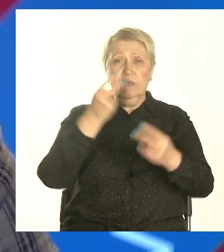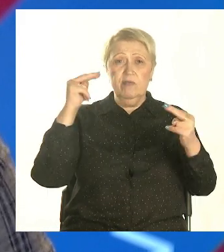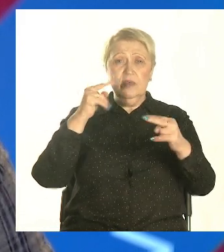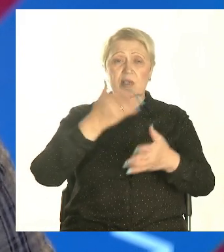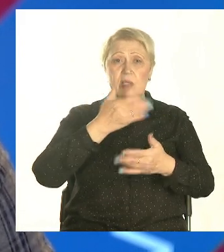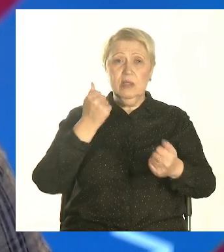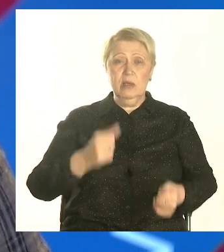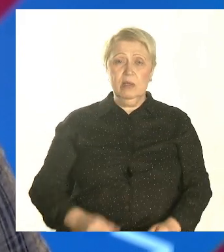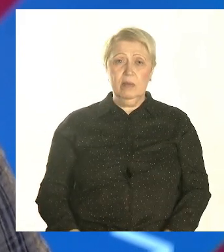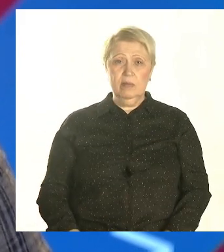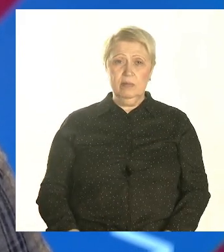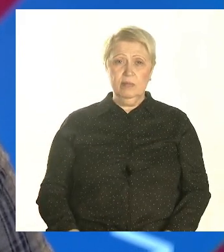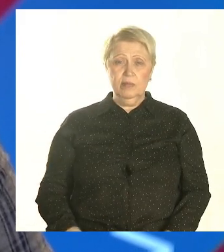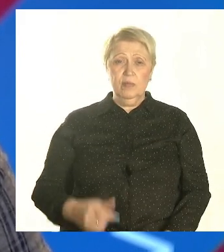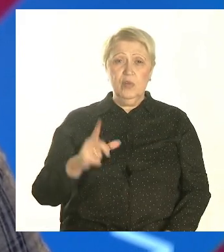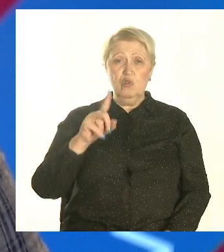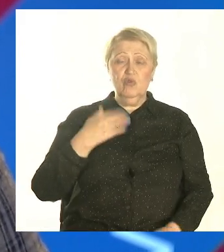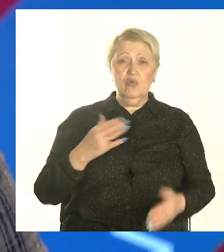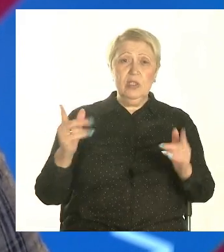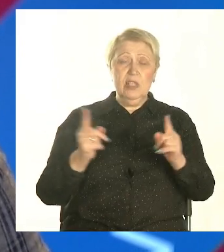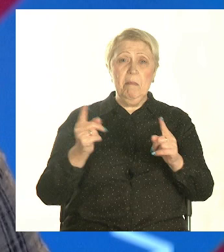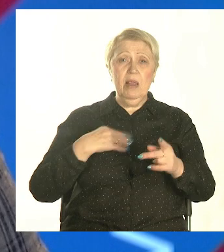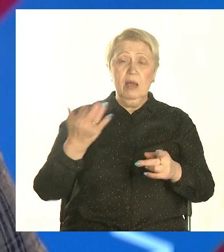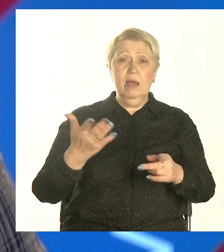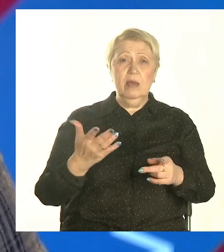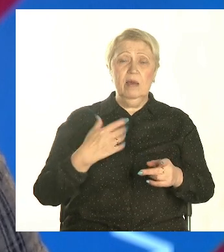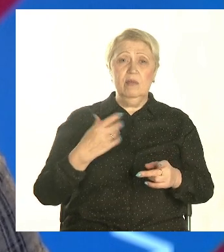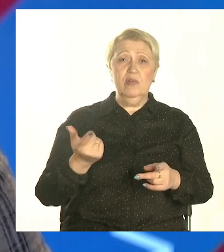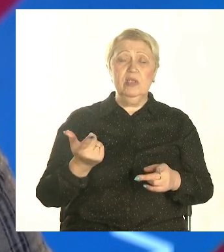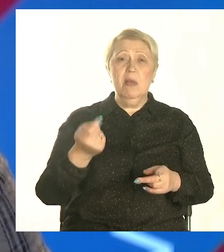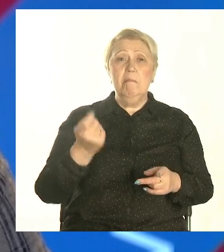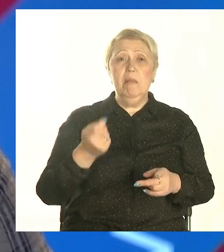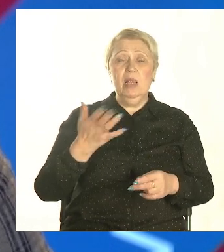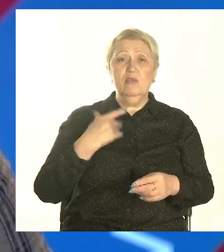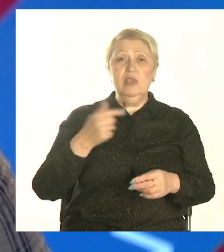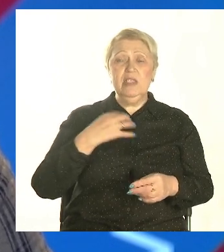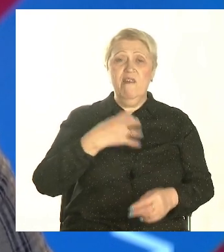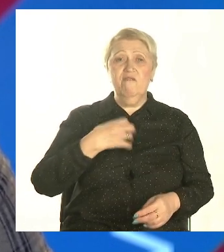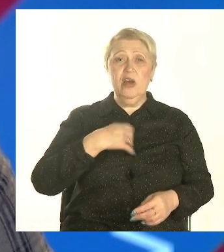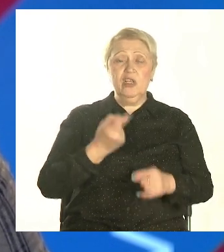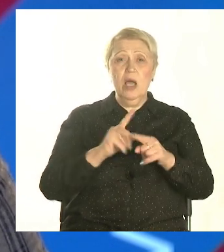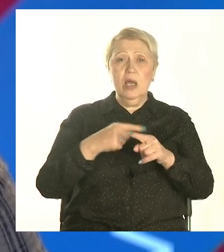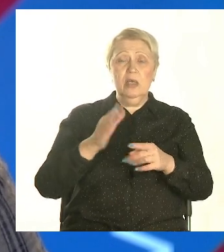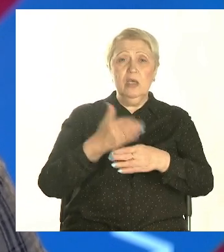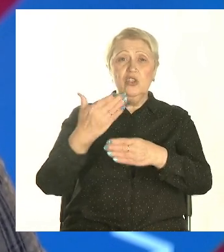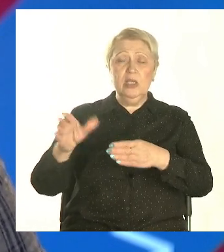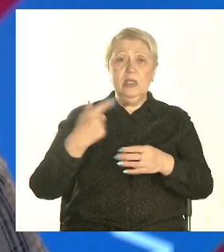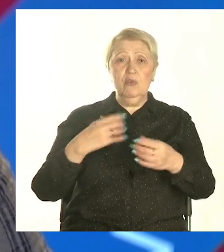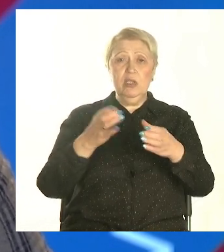И что немаловажно, на сегодняшний день огромное количество частного бизнеса, компании,